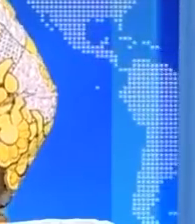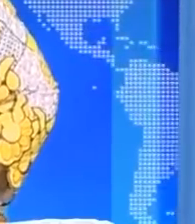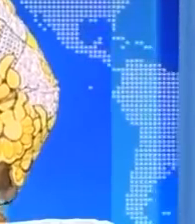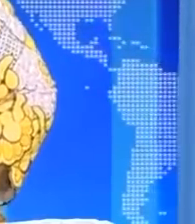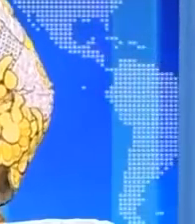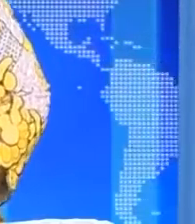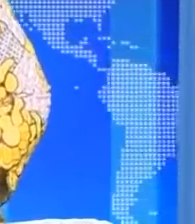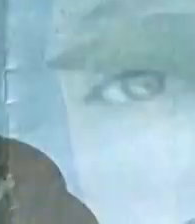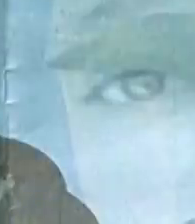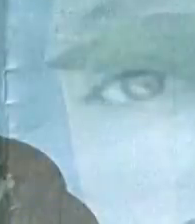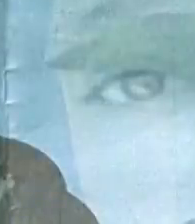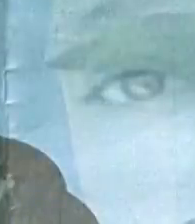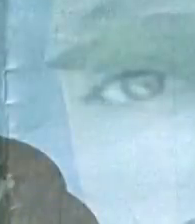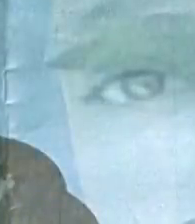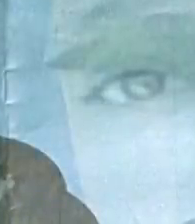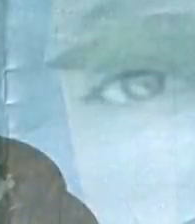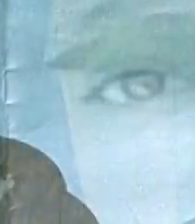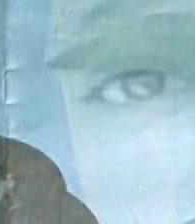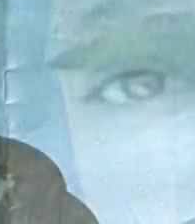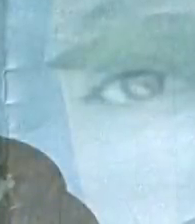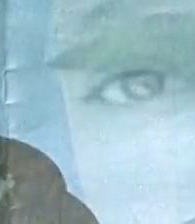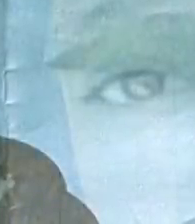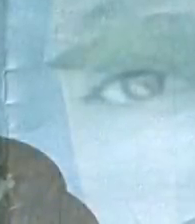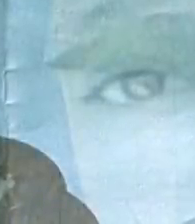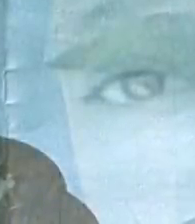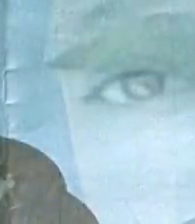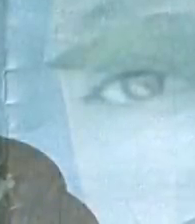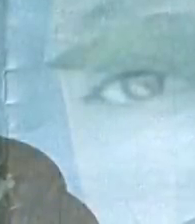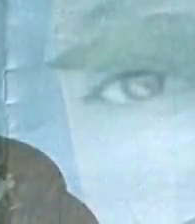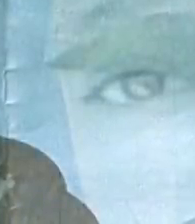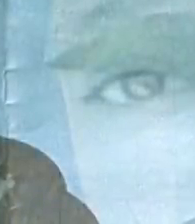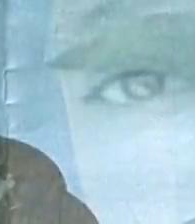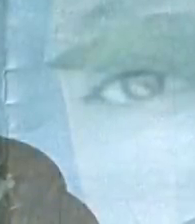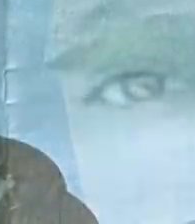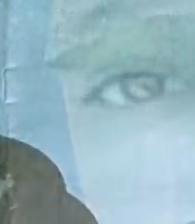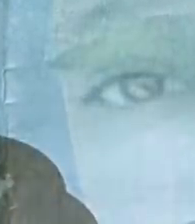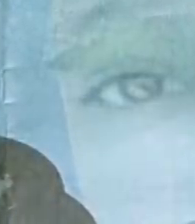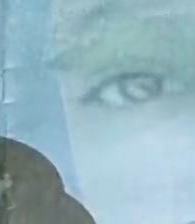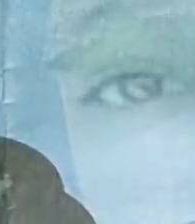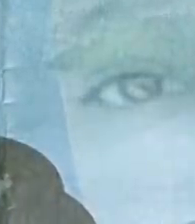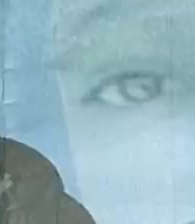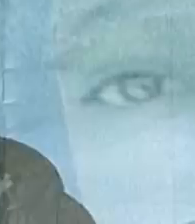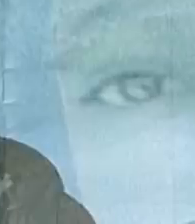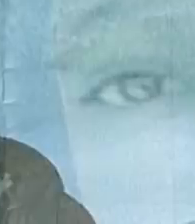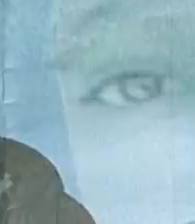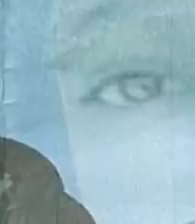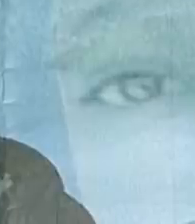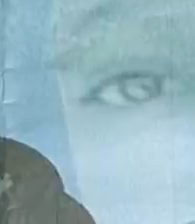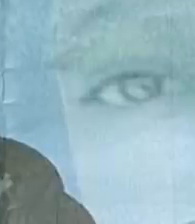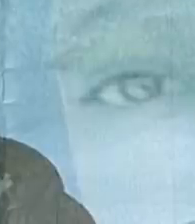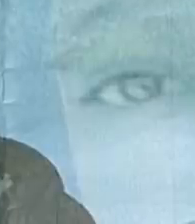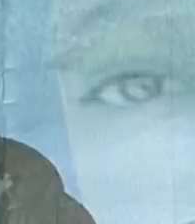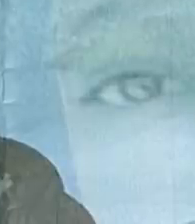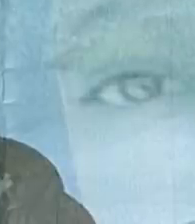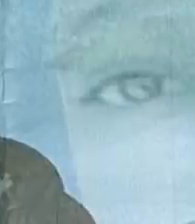le décès de leur fils aîné et petty fils rinascita habito dit bob gainey affectueusement